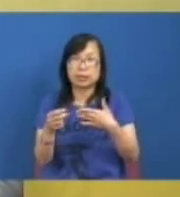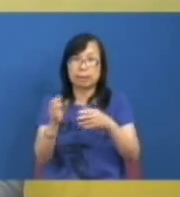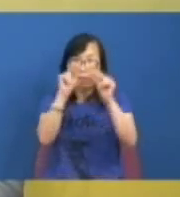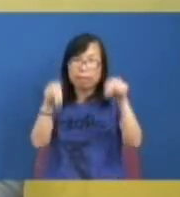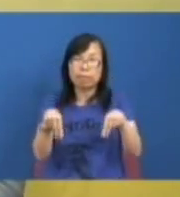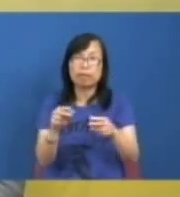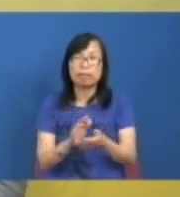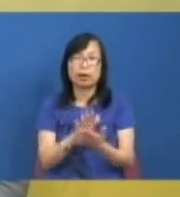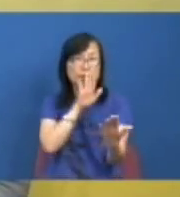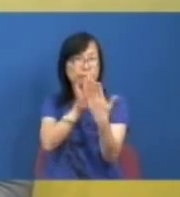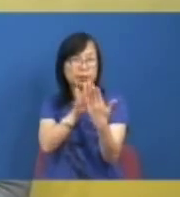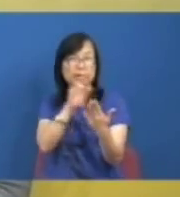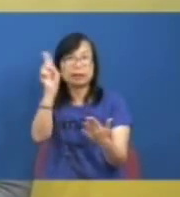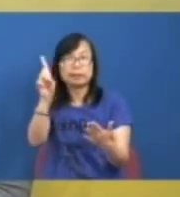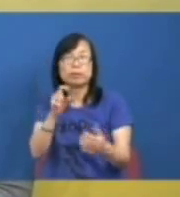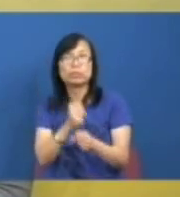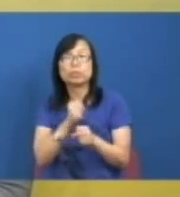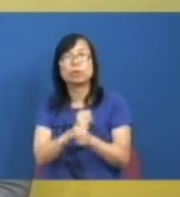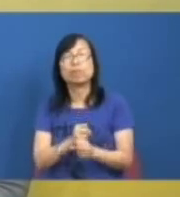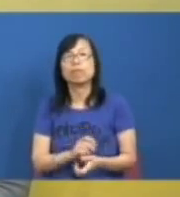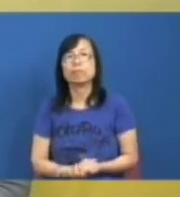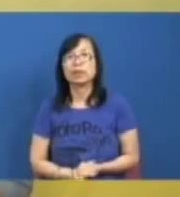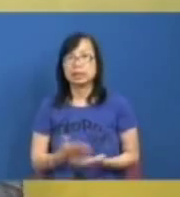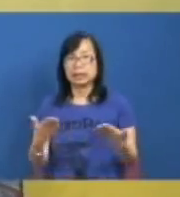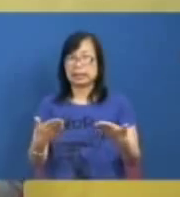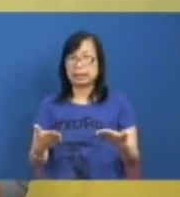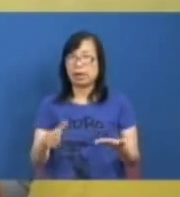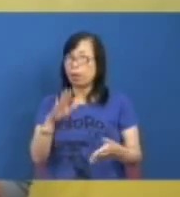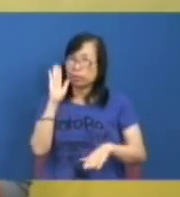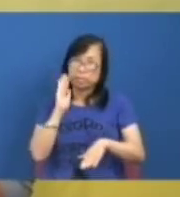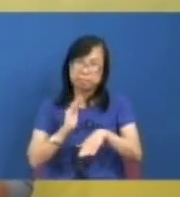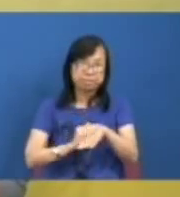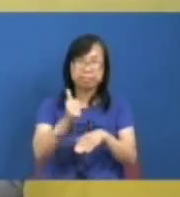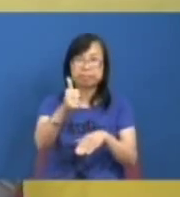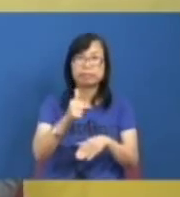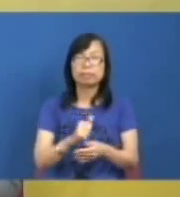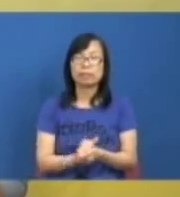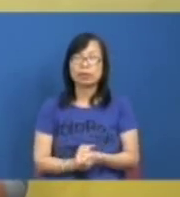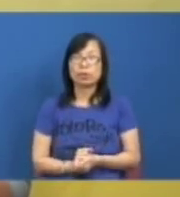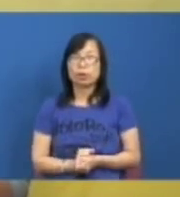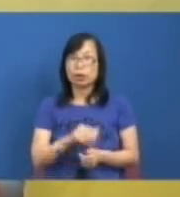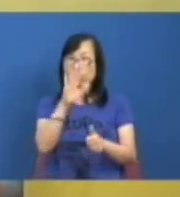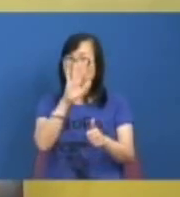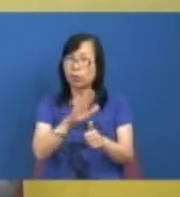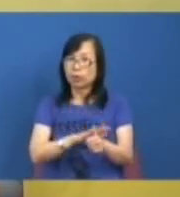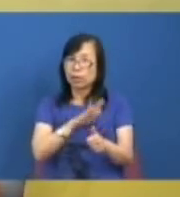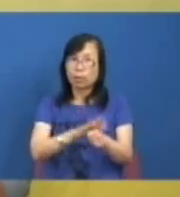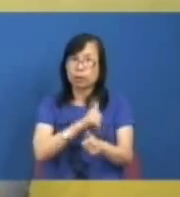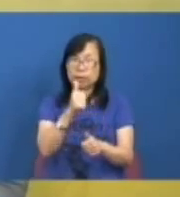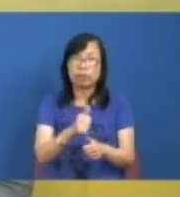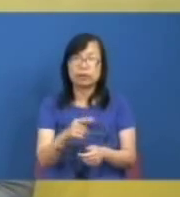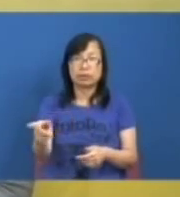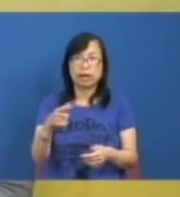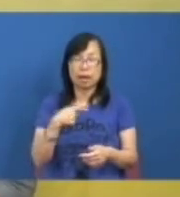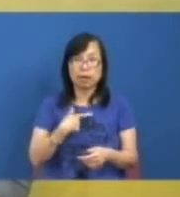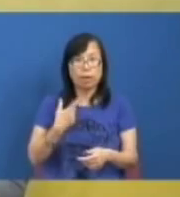對呢啲咧，又點樣去應付咧？其實真係今日呢集咧好珍貴啊，因為咧蒲職師咧係即係喺呢方面有豐富